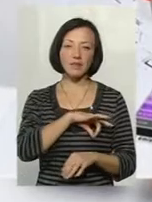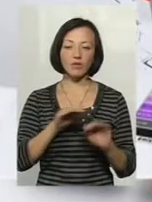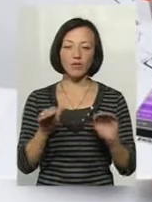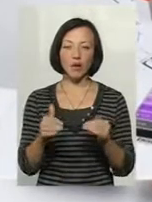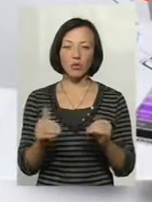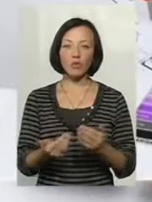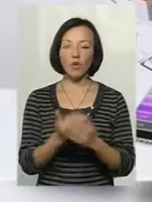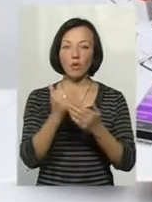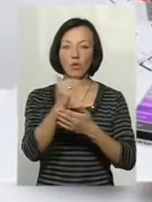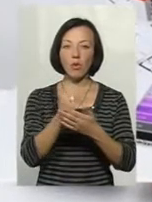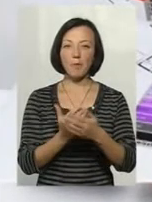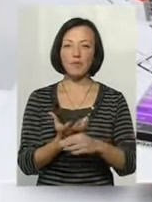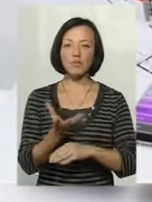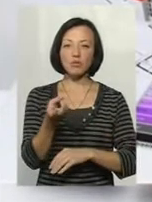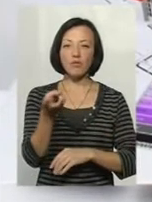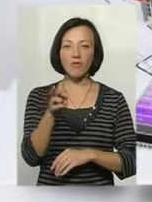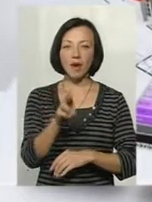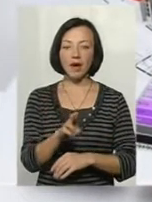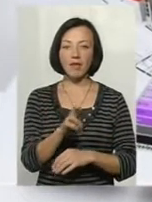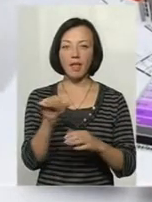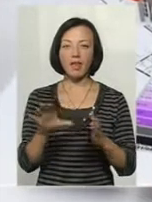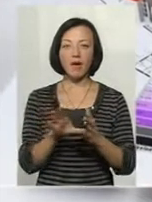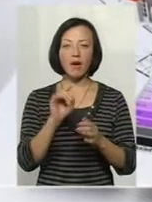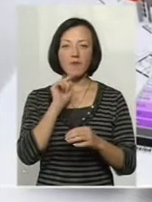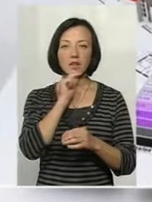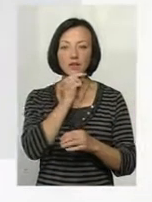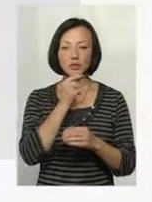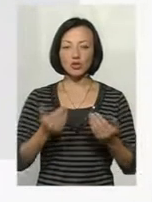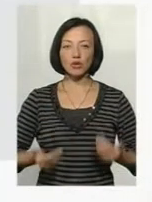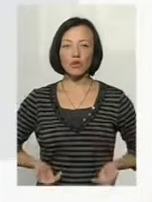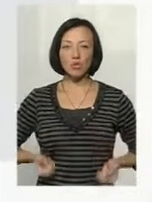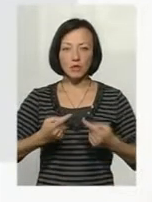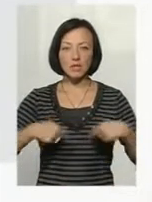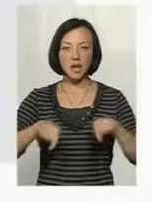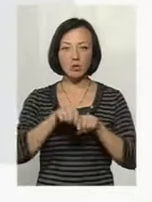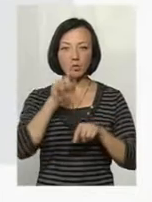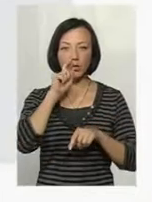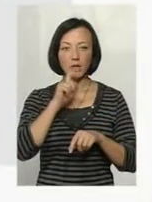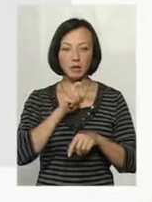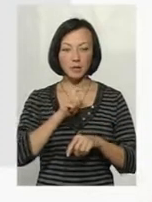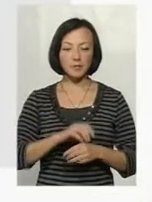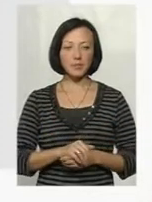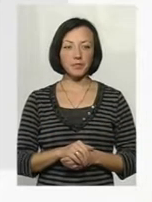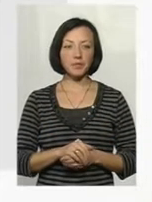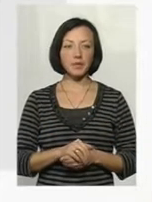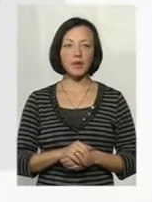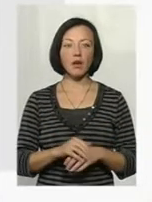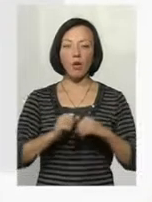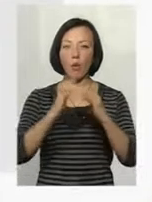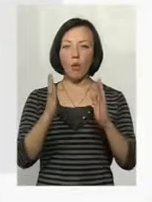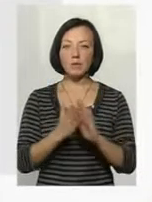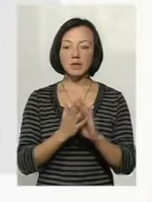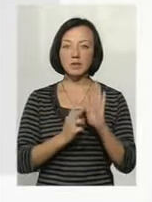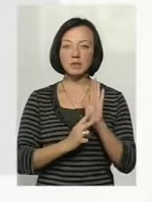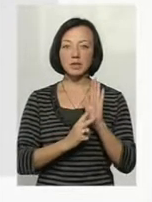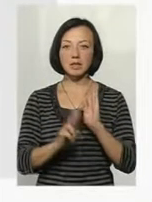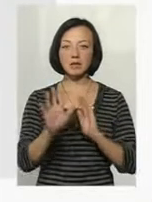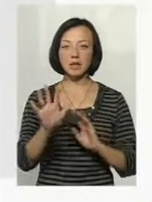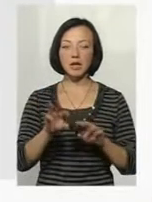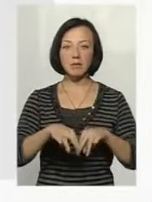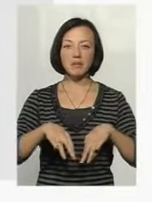нової програми фінансування енергоефективності в житловому секторі України IQ Energy обсягом